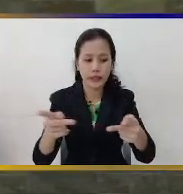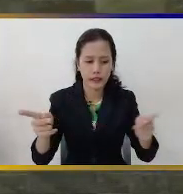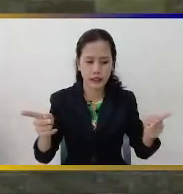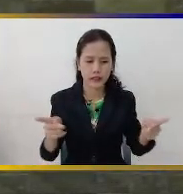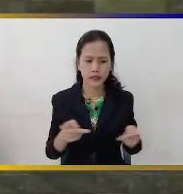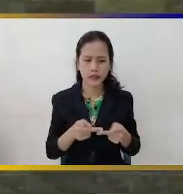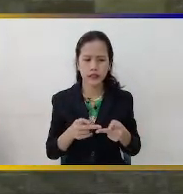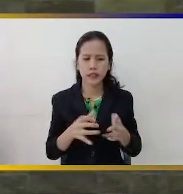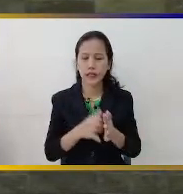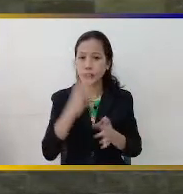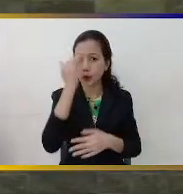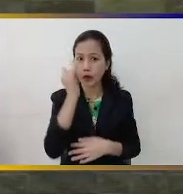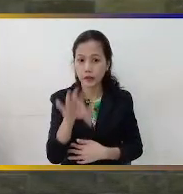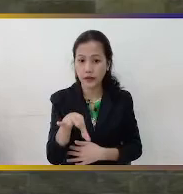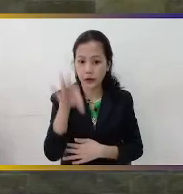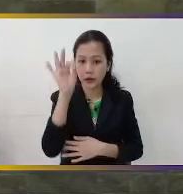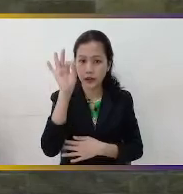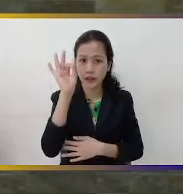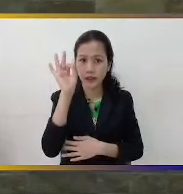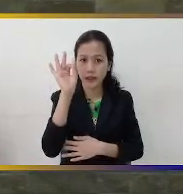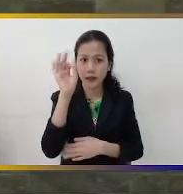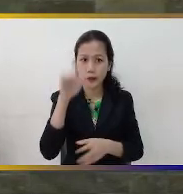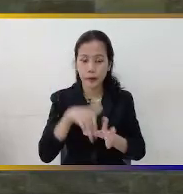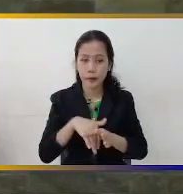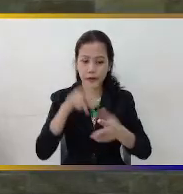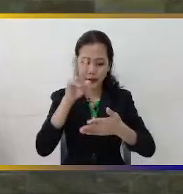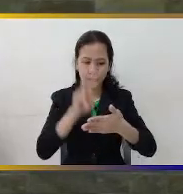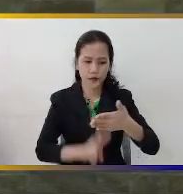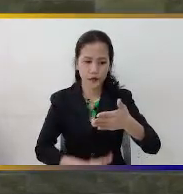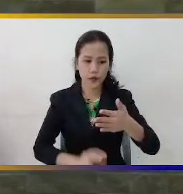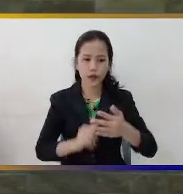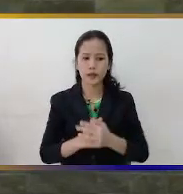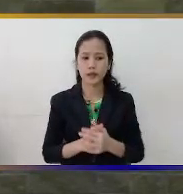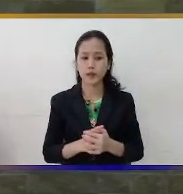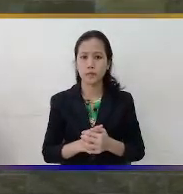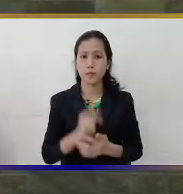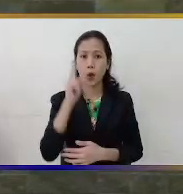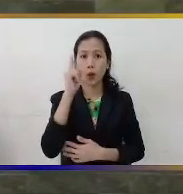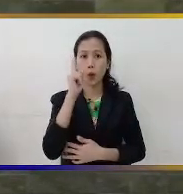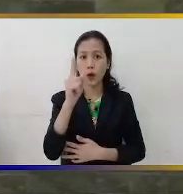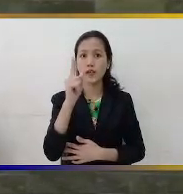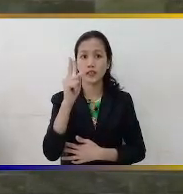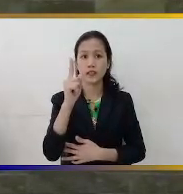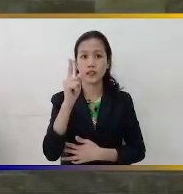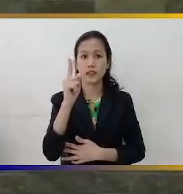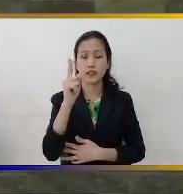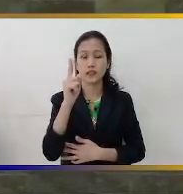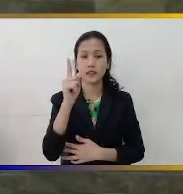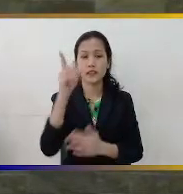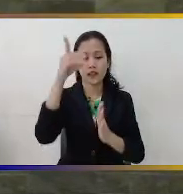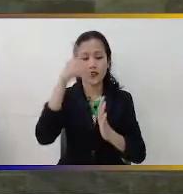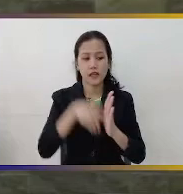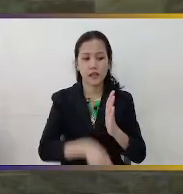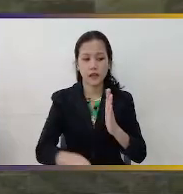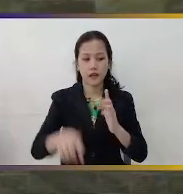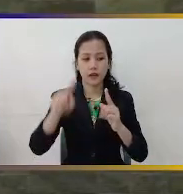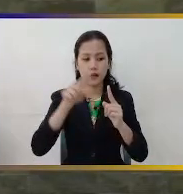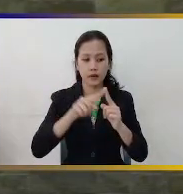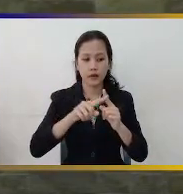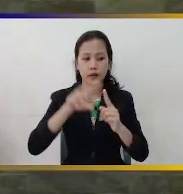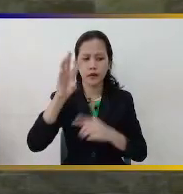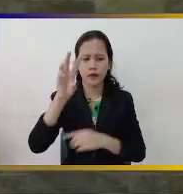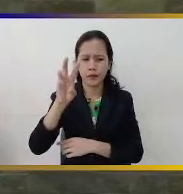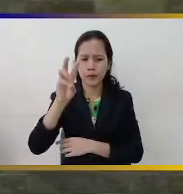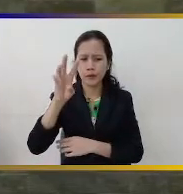natin yan dito po in verse number 1 down to verse number